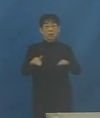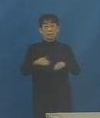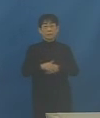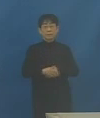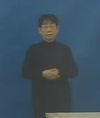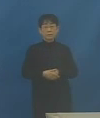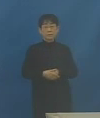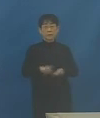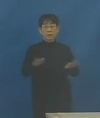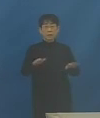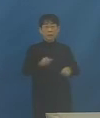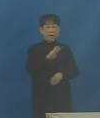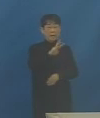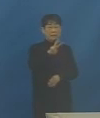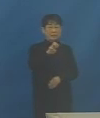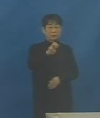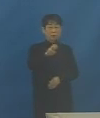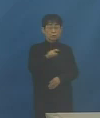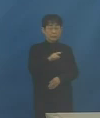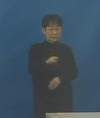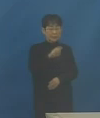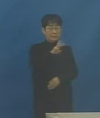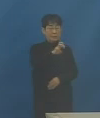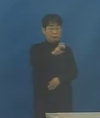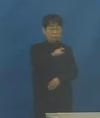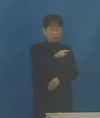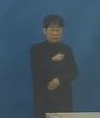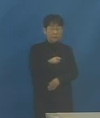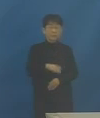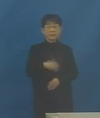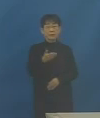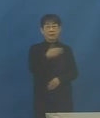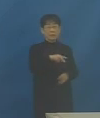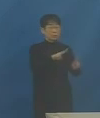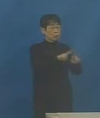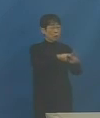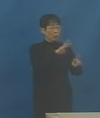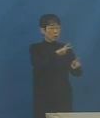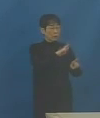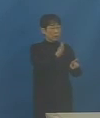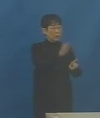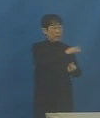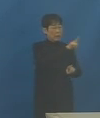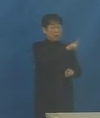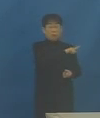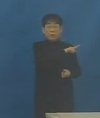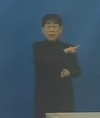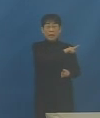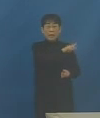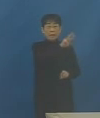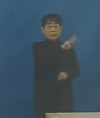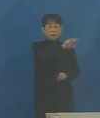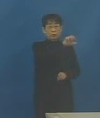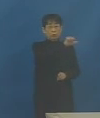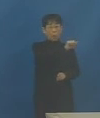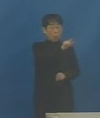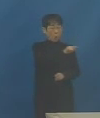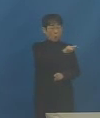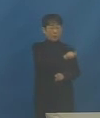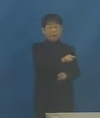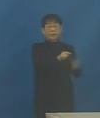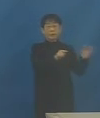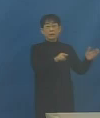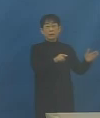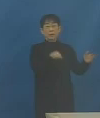30人30人そしてあの昭和町が3年から6年までは35人の学級を市